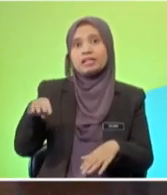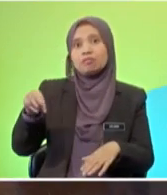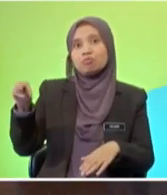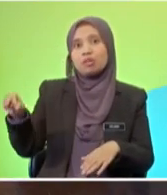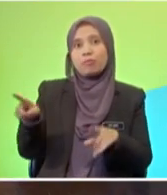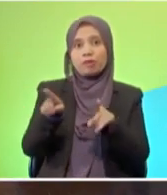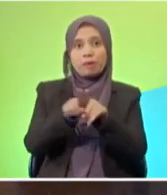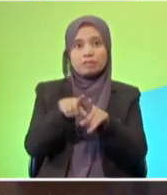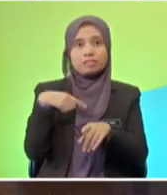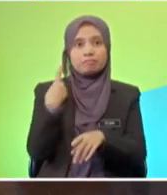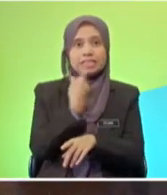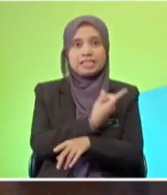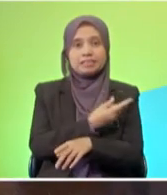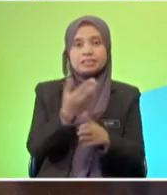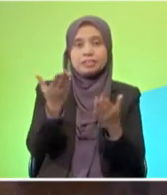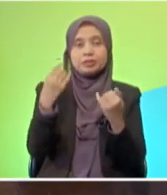kita betul